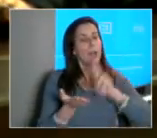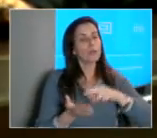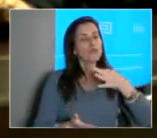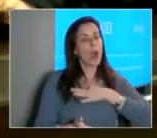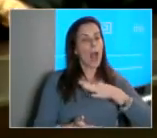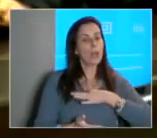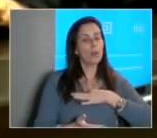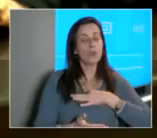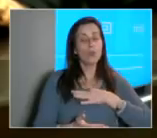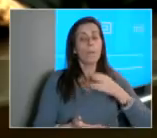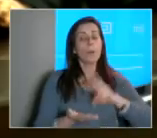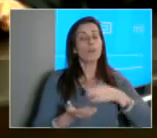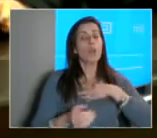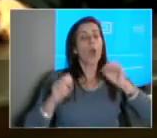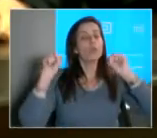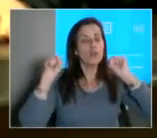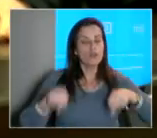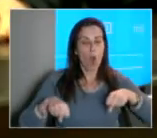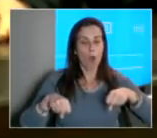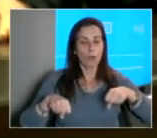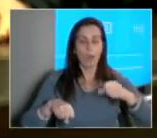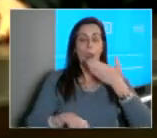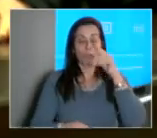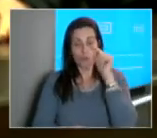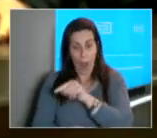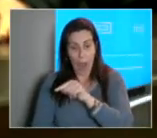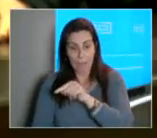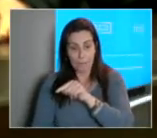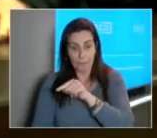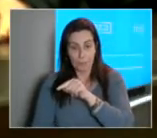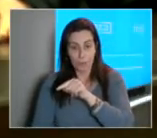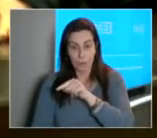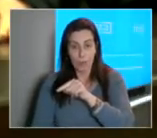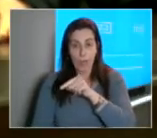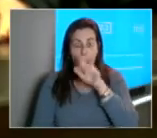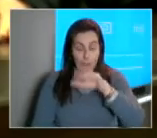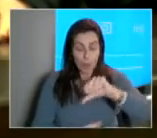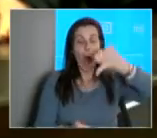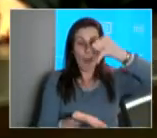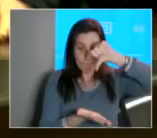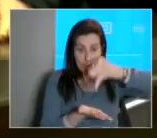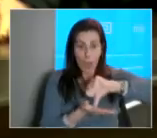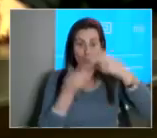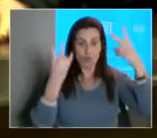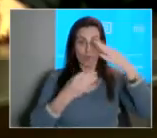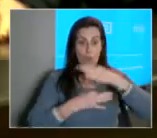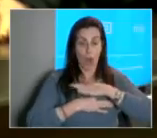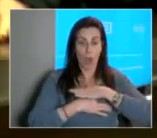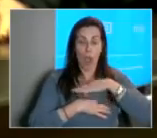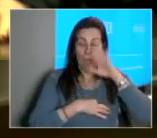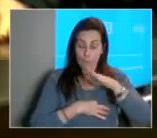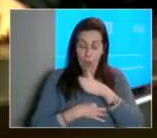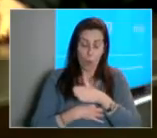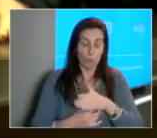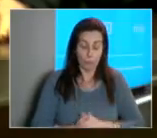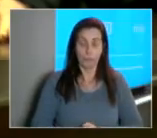בזכויותינו הריבוניות על ירושלים, אפילו על בירתנו כירושלים, בירתה אפילו בחלק